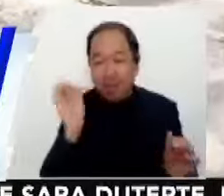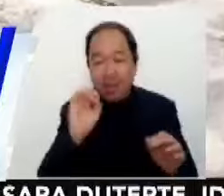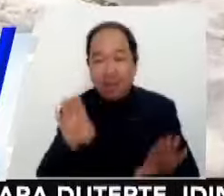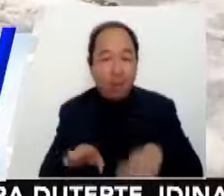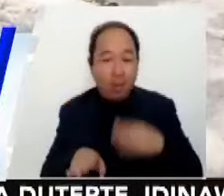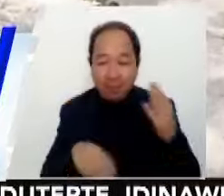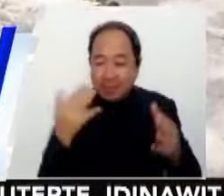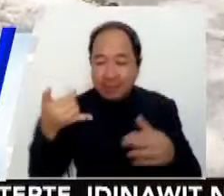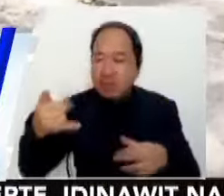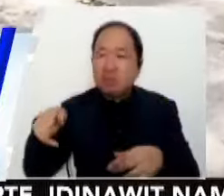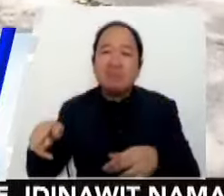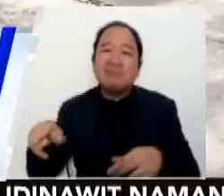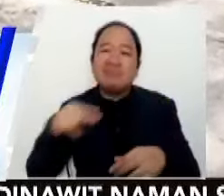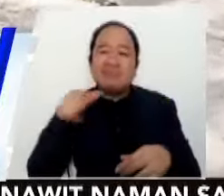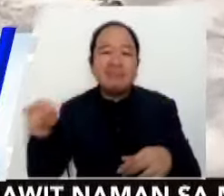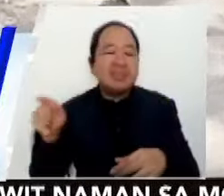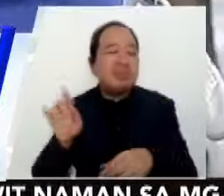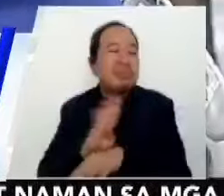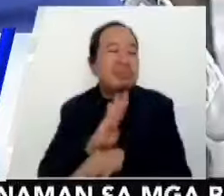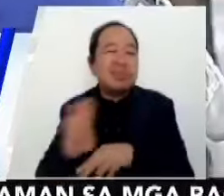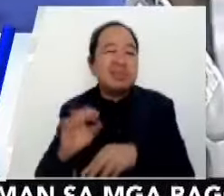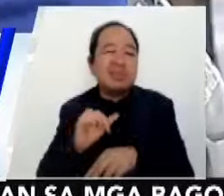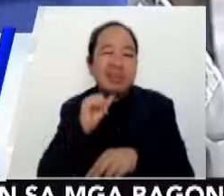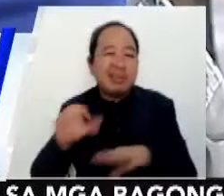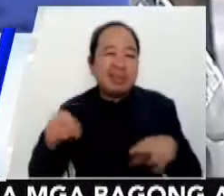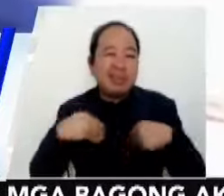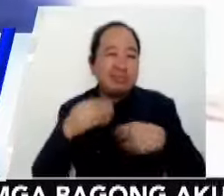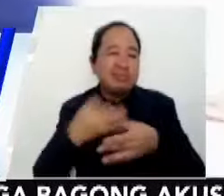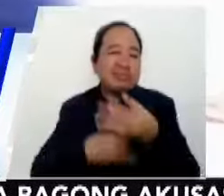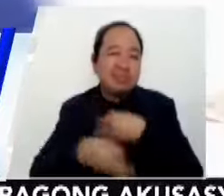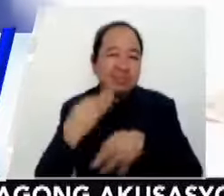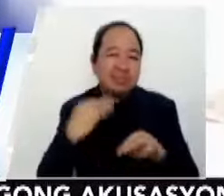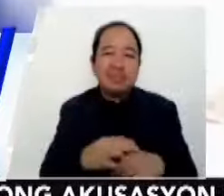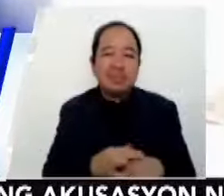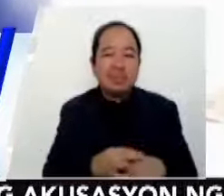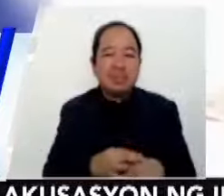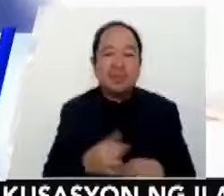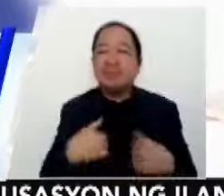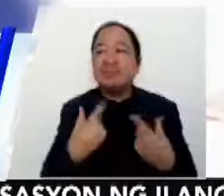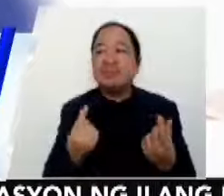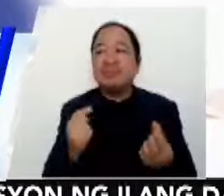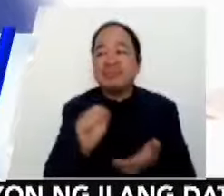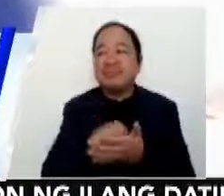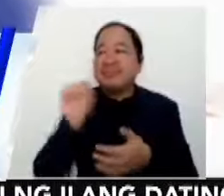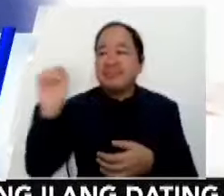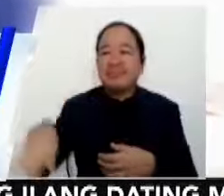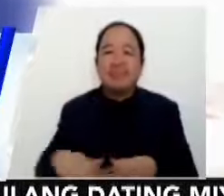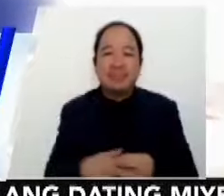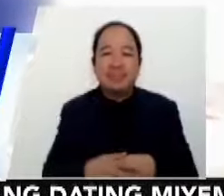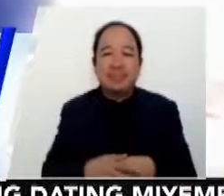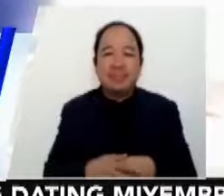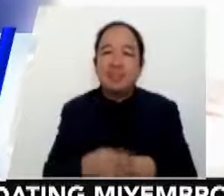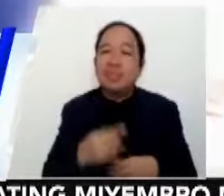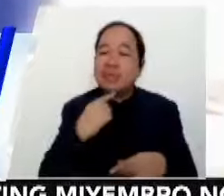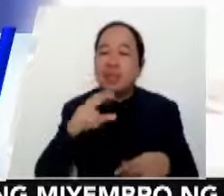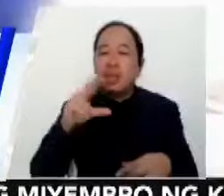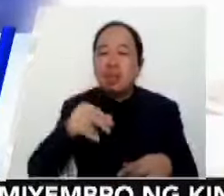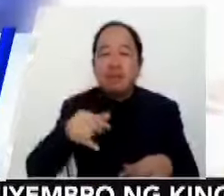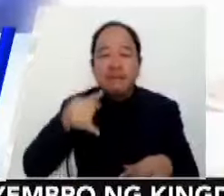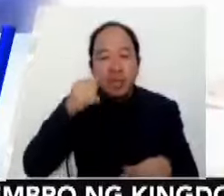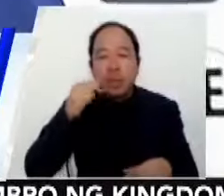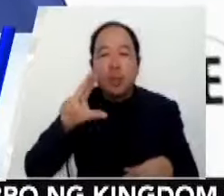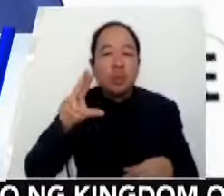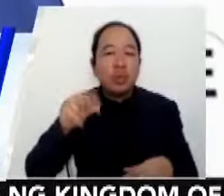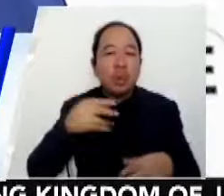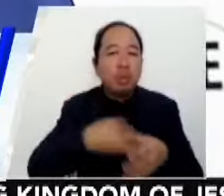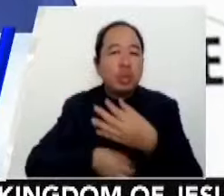ang seller na palitan ang damaged item. Tinapon ko na lang. Ayaw ni John sa no video, no refund na ipinatutupad ng ilang online